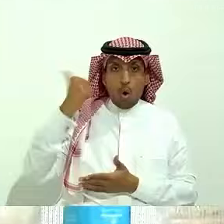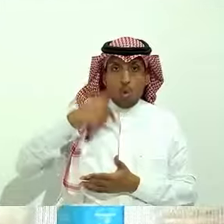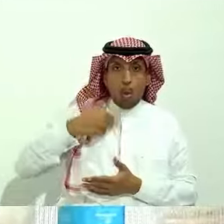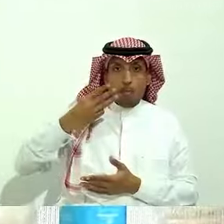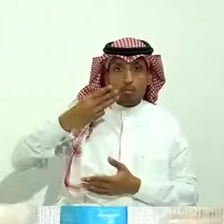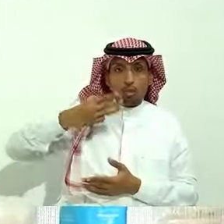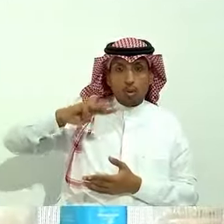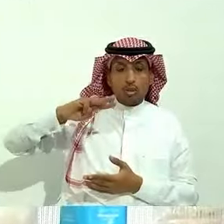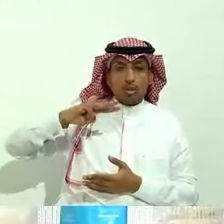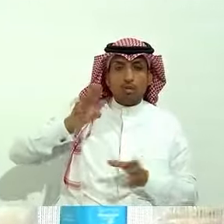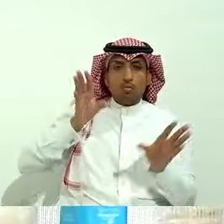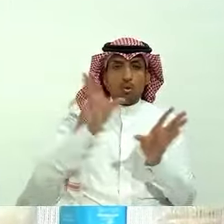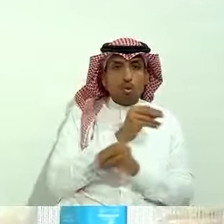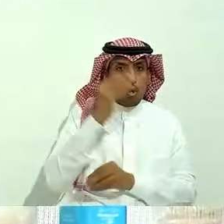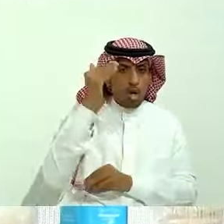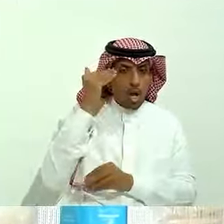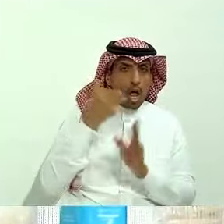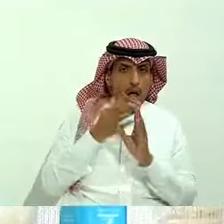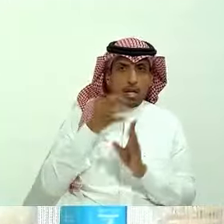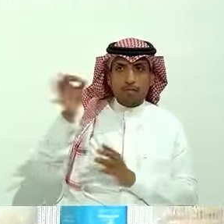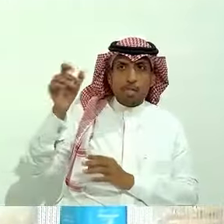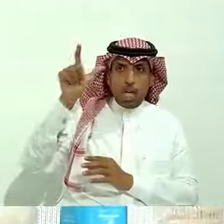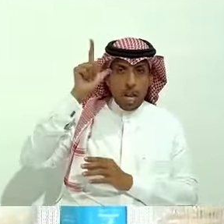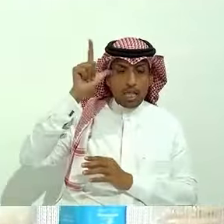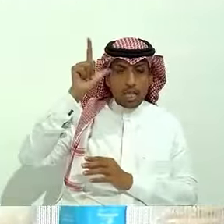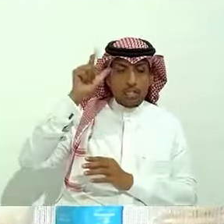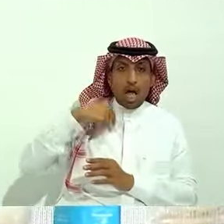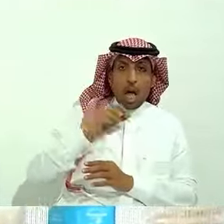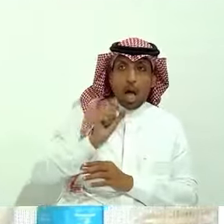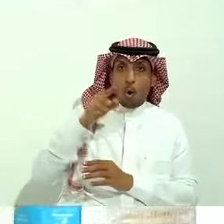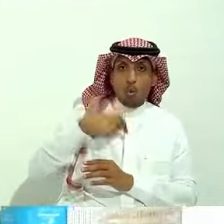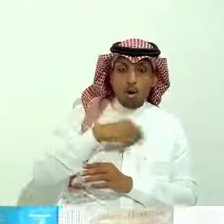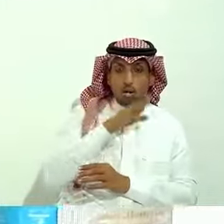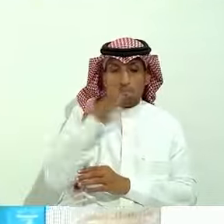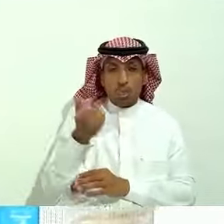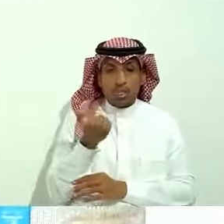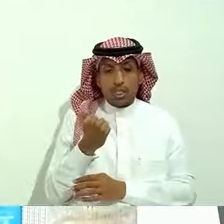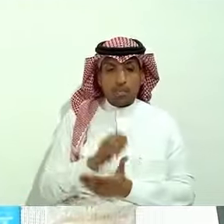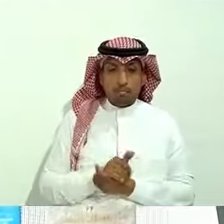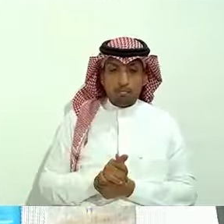سوق الحريم في عنيزة، أول زيارة لي للقصيم.